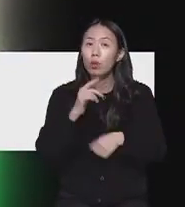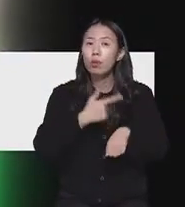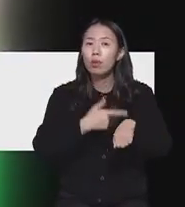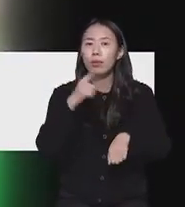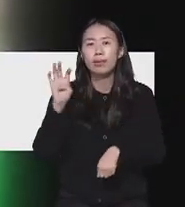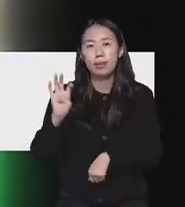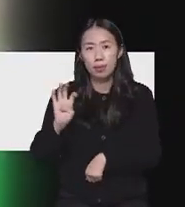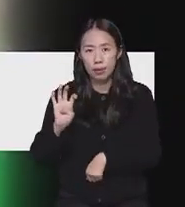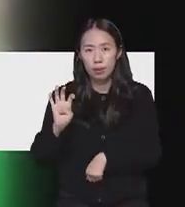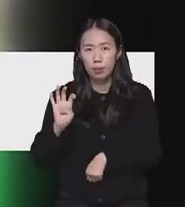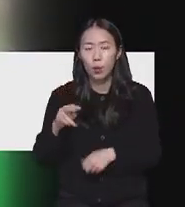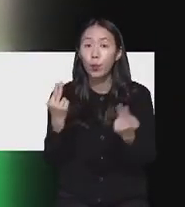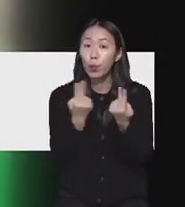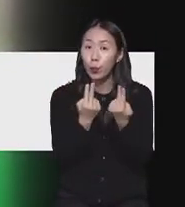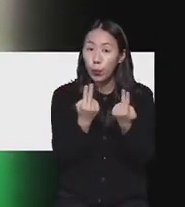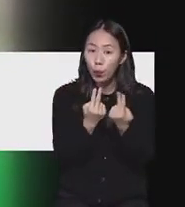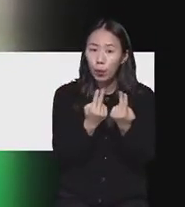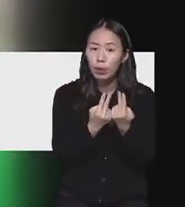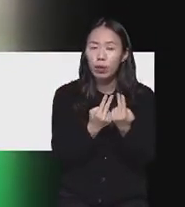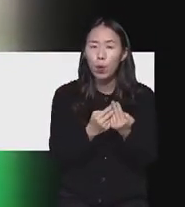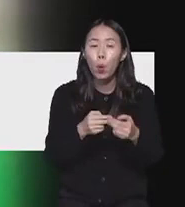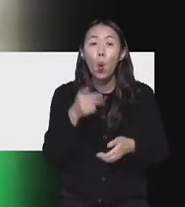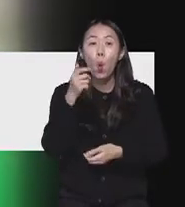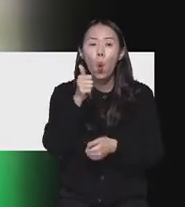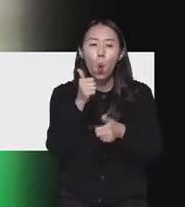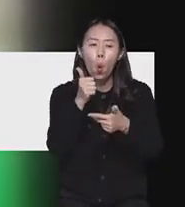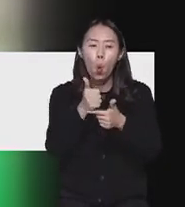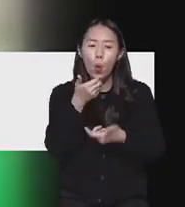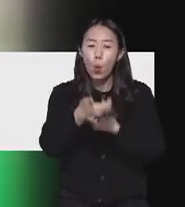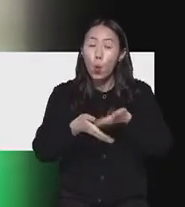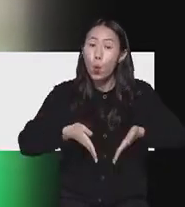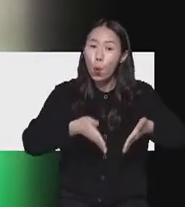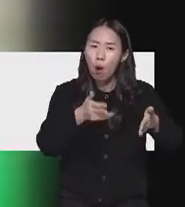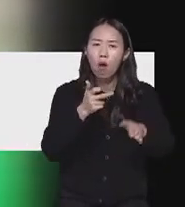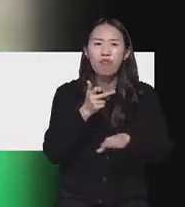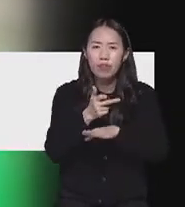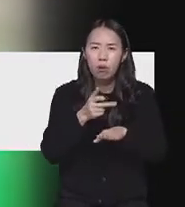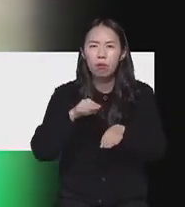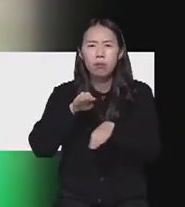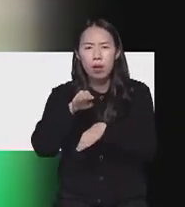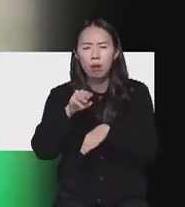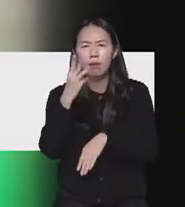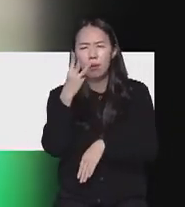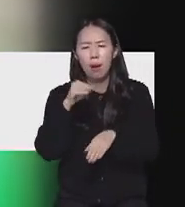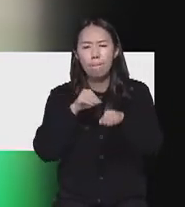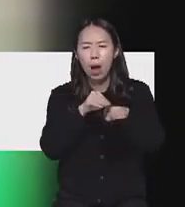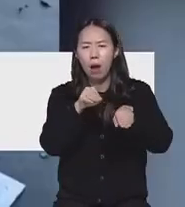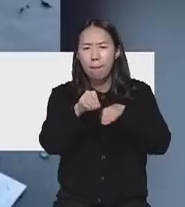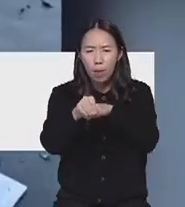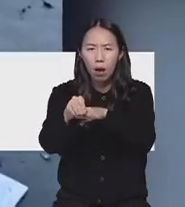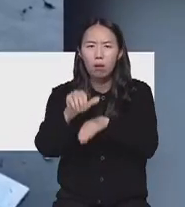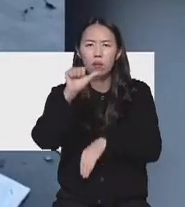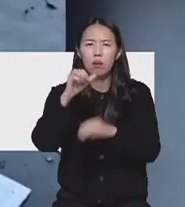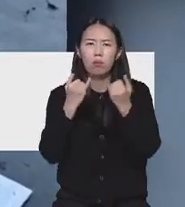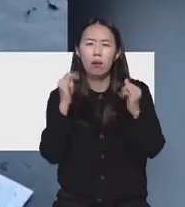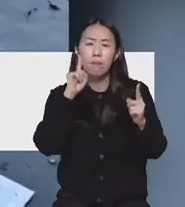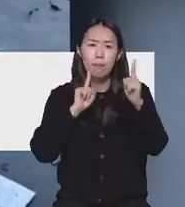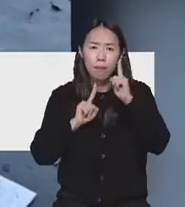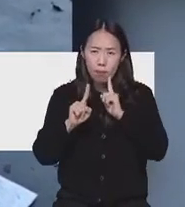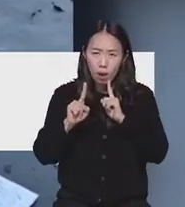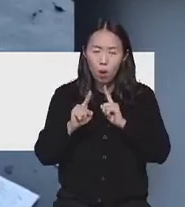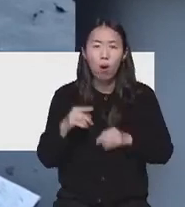6시 40분쯤 곡성군 삼기면 호남 고속도로에서 트럭과 승용차 등 3대가 추돌해 5명이 중경상을